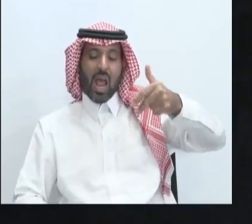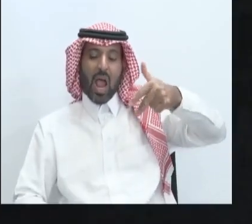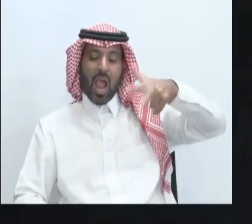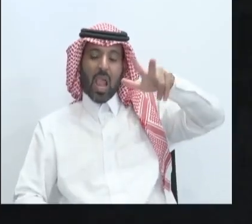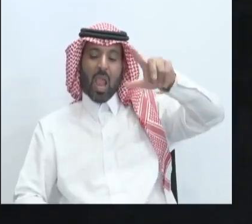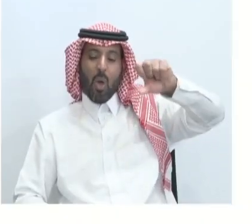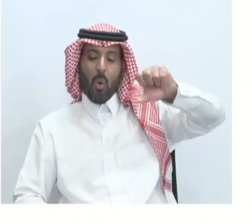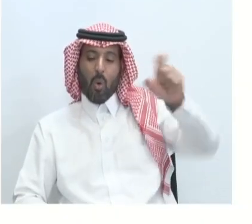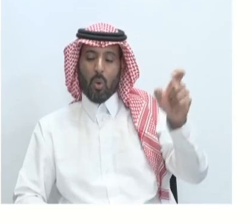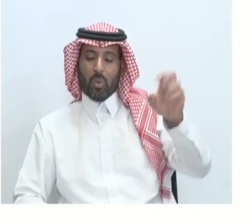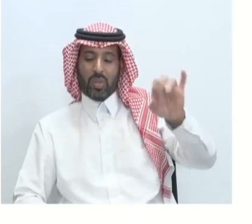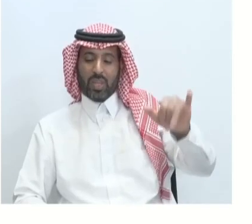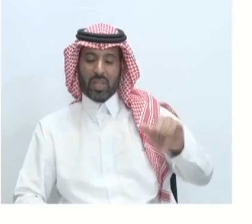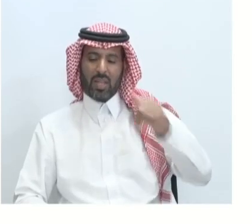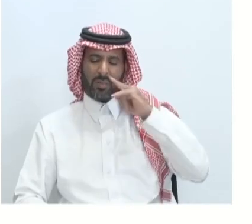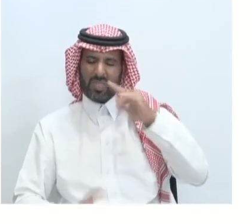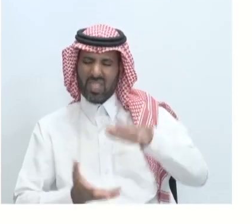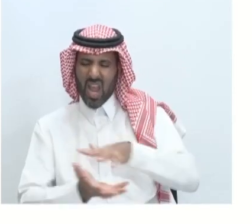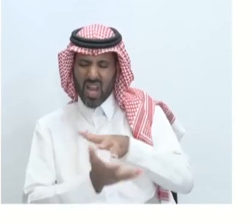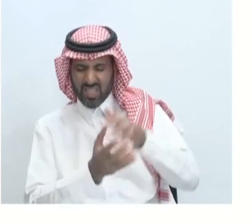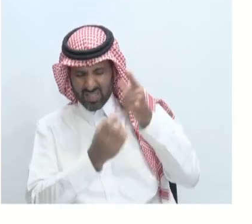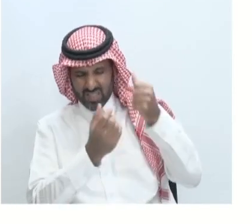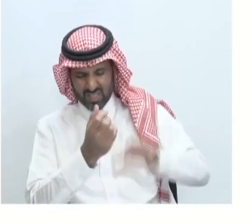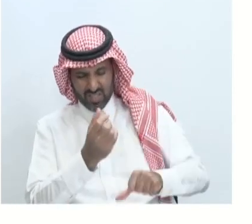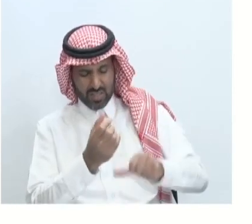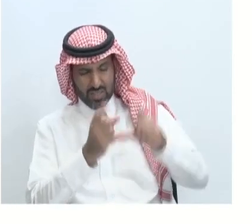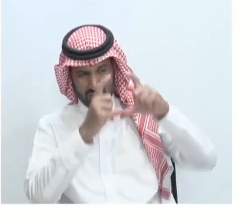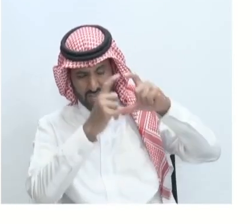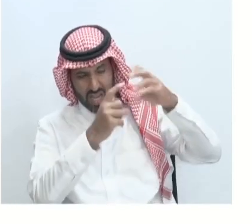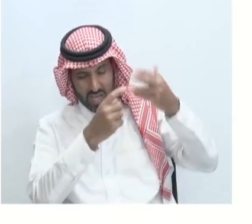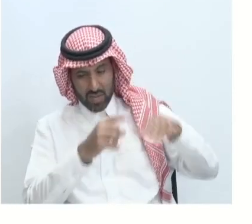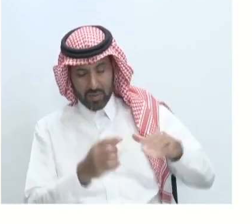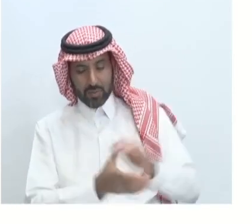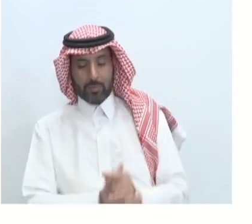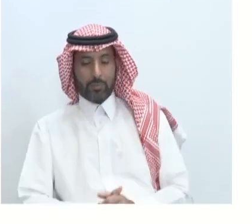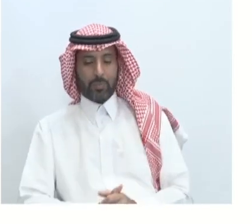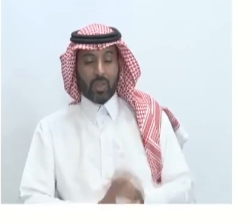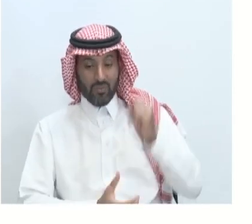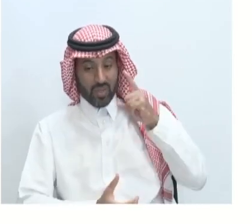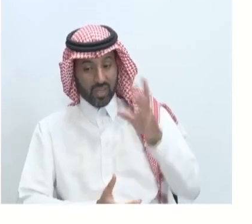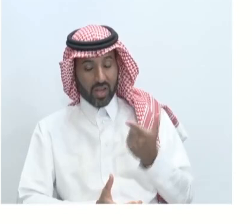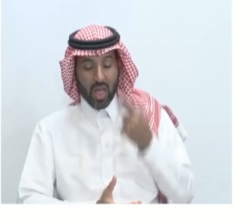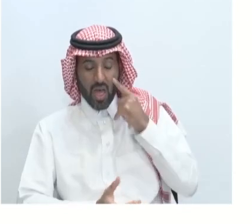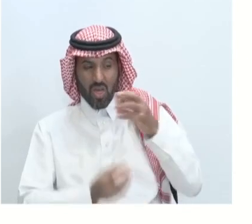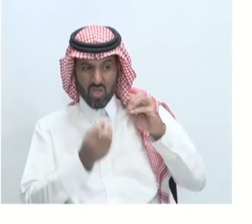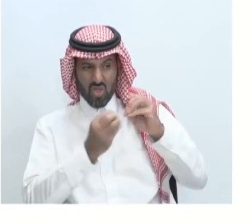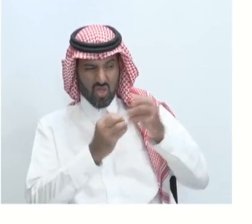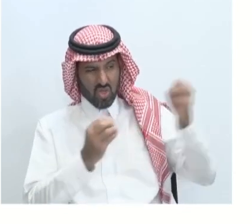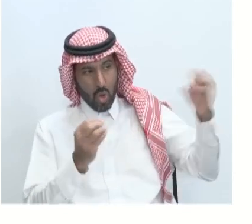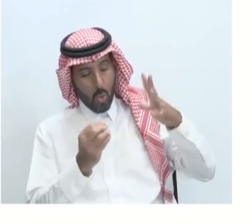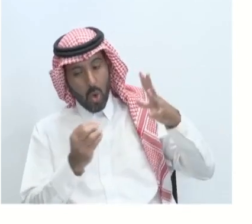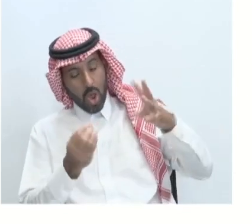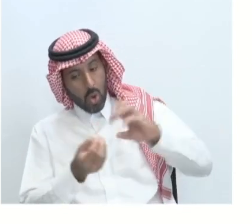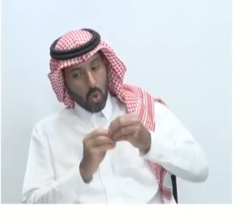الطالبه وهو من العيوب المتعلقه بالعدسات عموما وتتلخص فكرتهم في ان الضوء الابيض اي